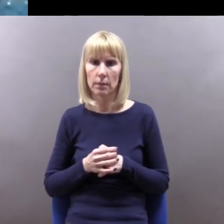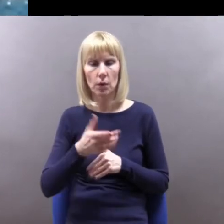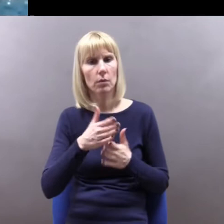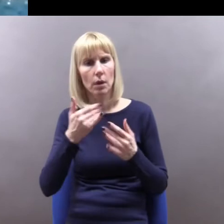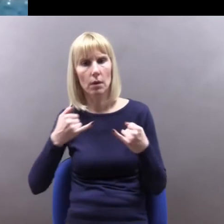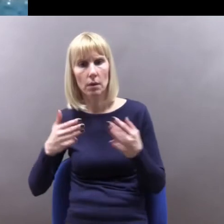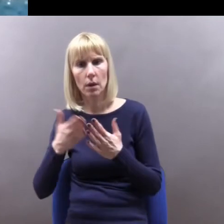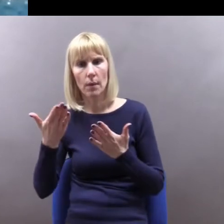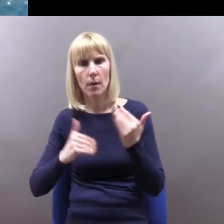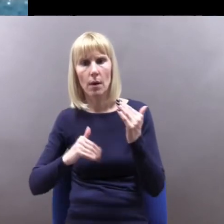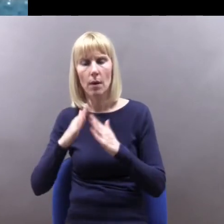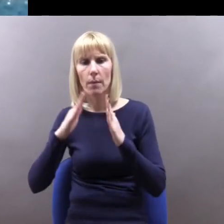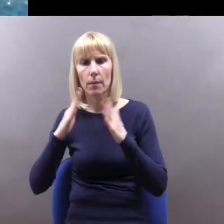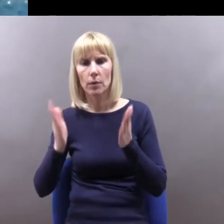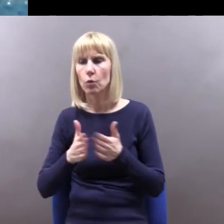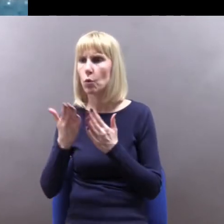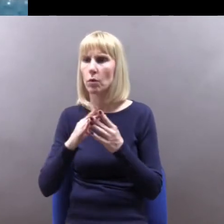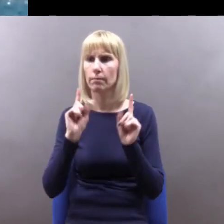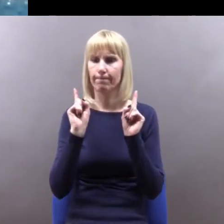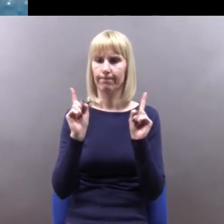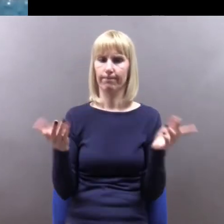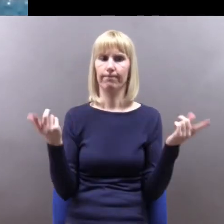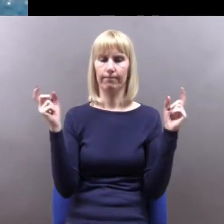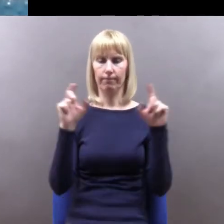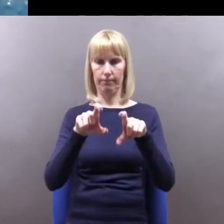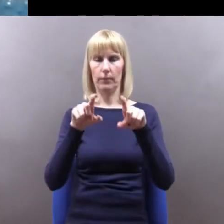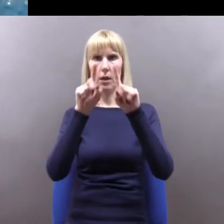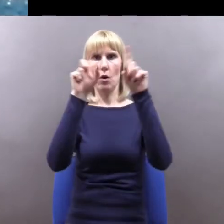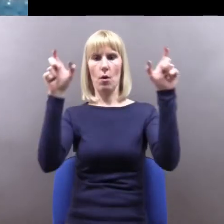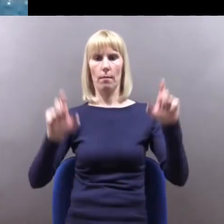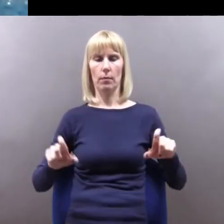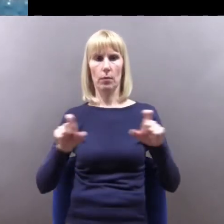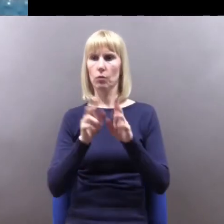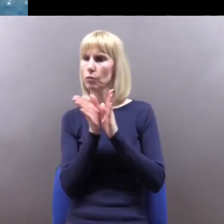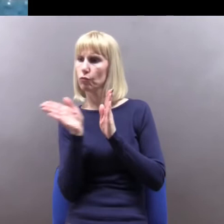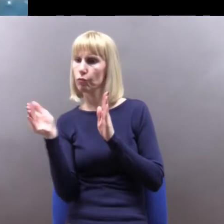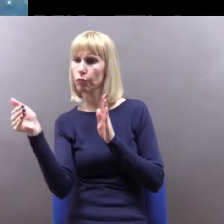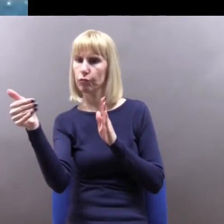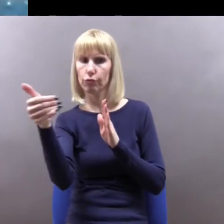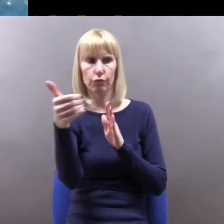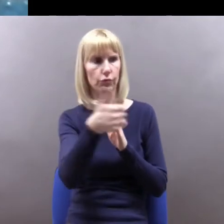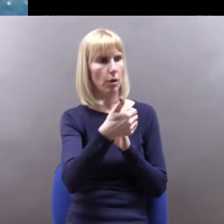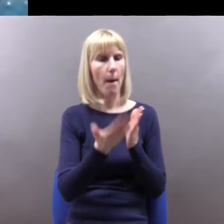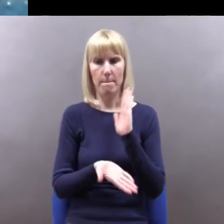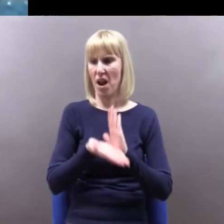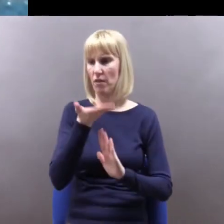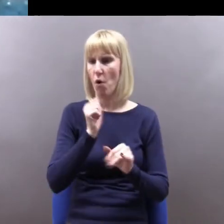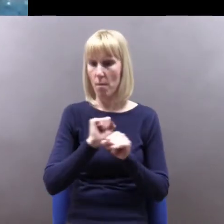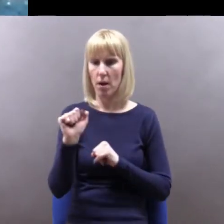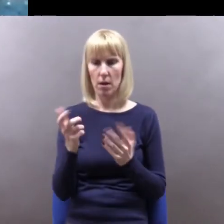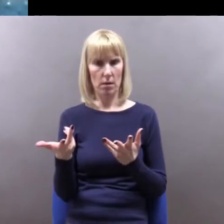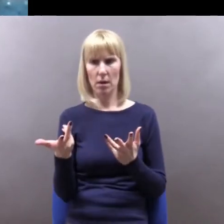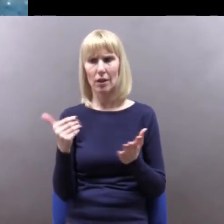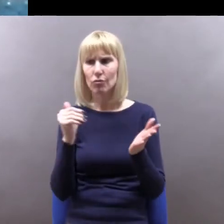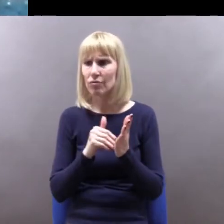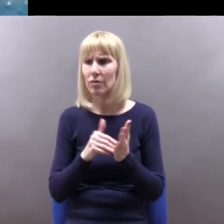to żeby z przodu budynku była informacja, strzałki jakieś, nie wiem, zdjęcia, że